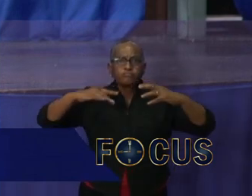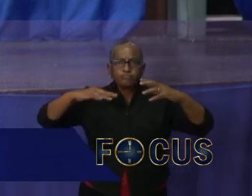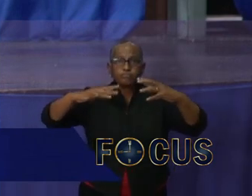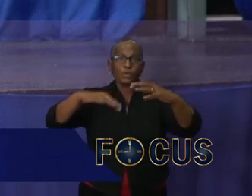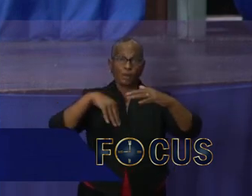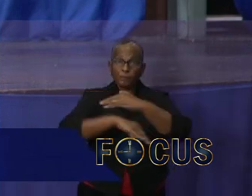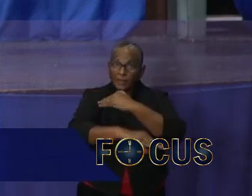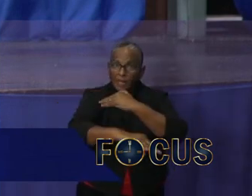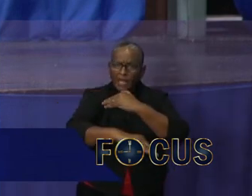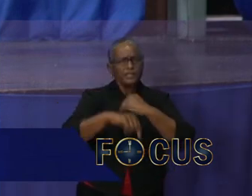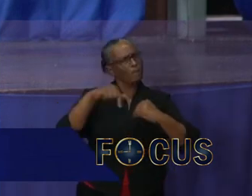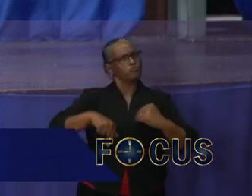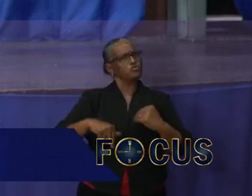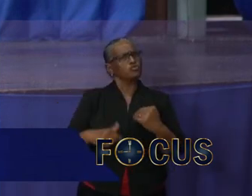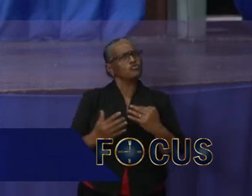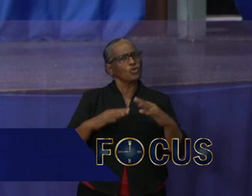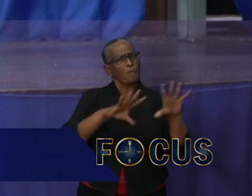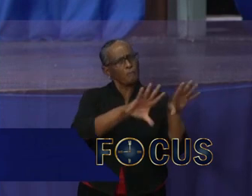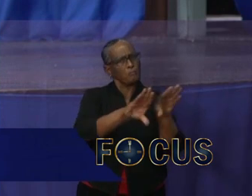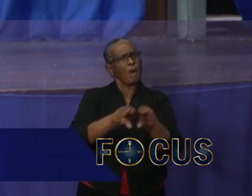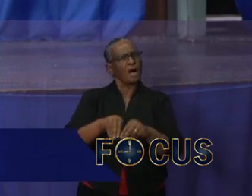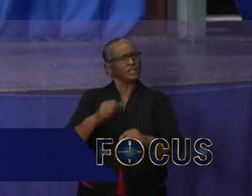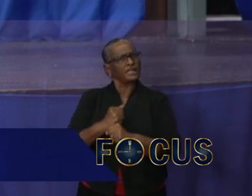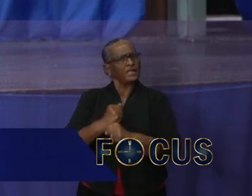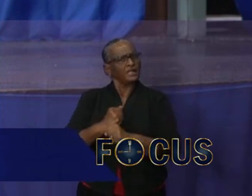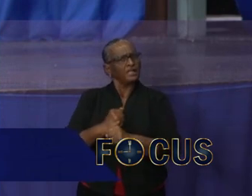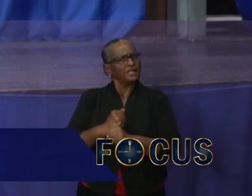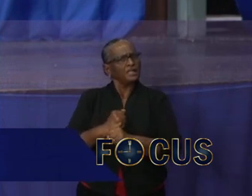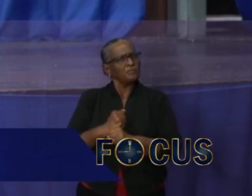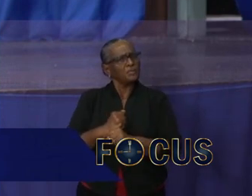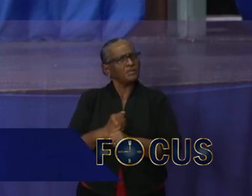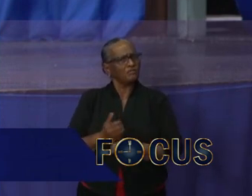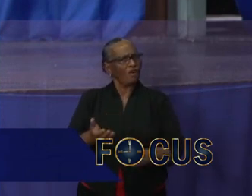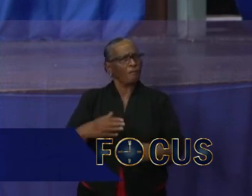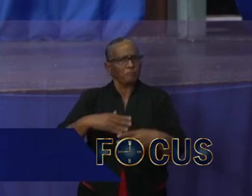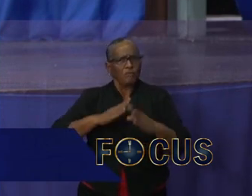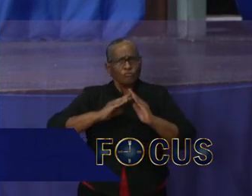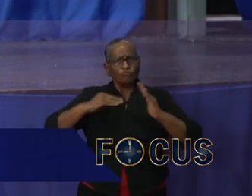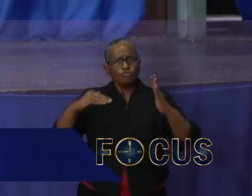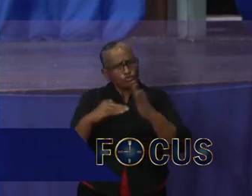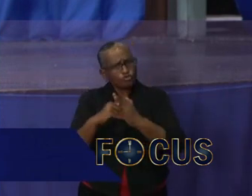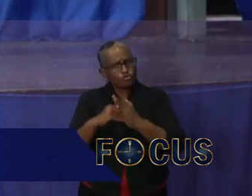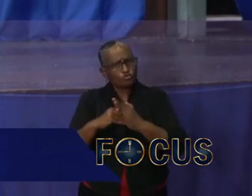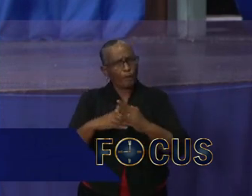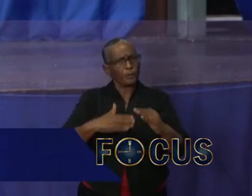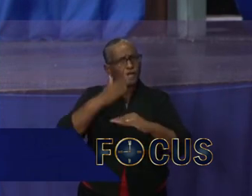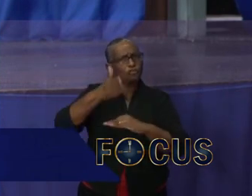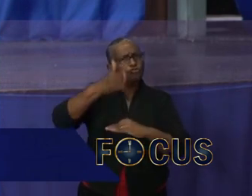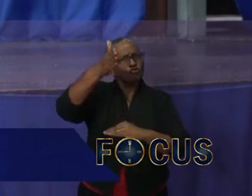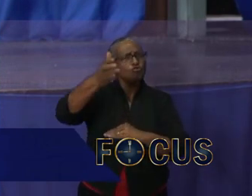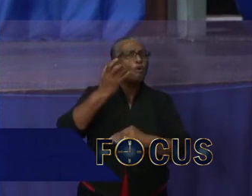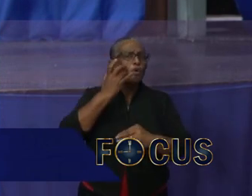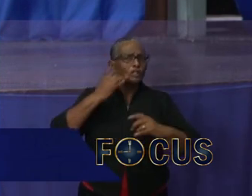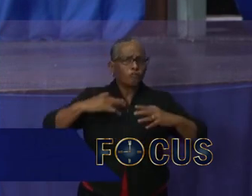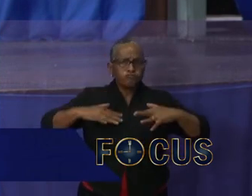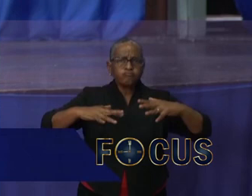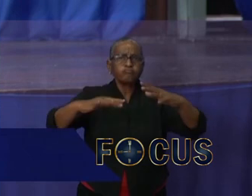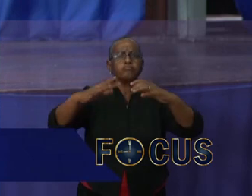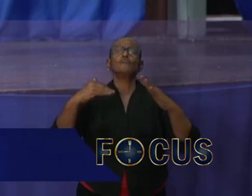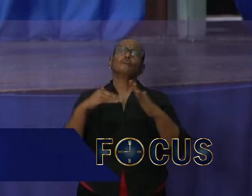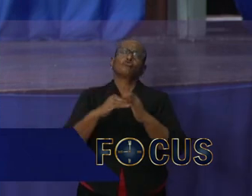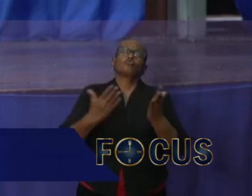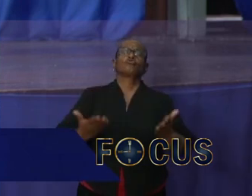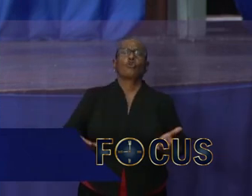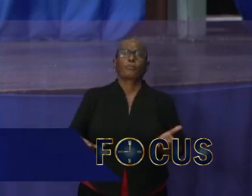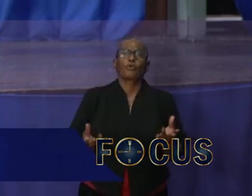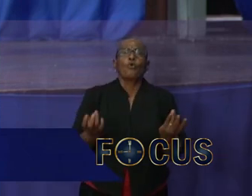treffen. Zodat wanneer bijvoorbeeld het water weer komt, er is weer overstroming, dat die mensen al precies